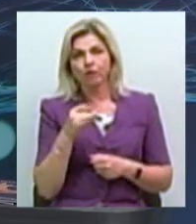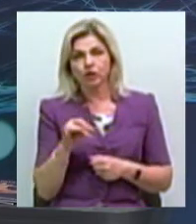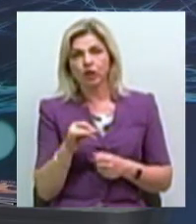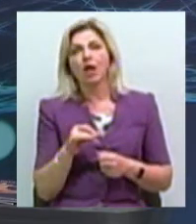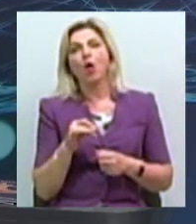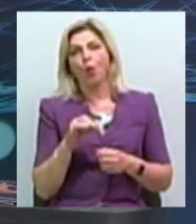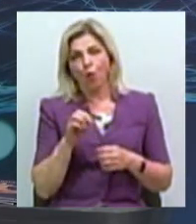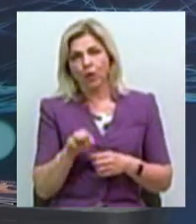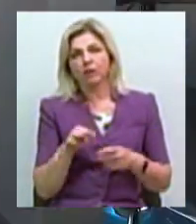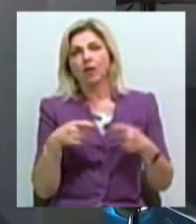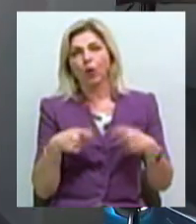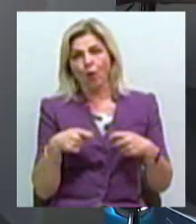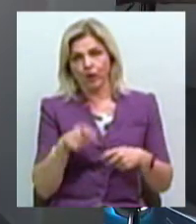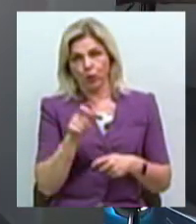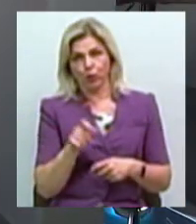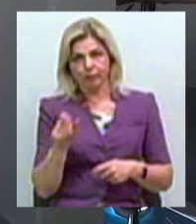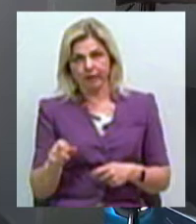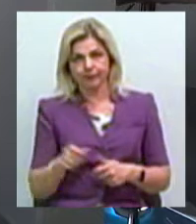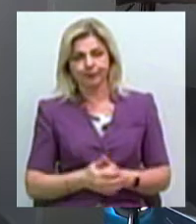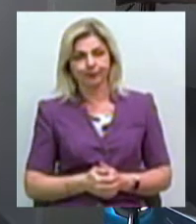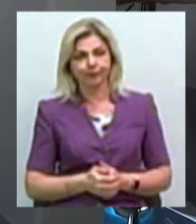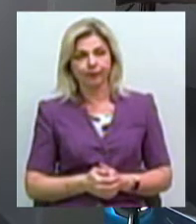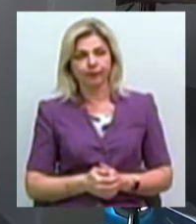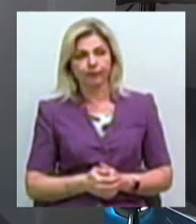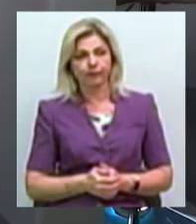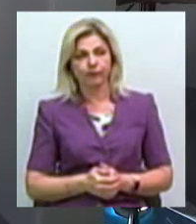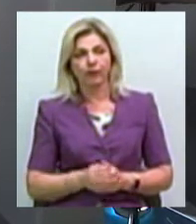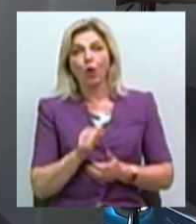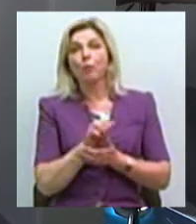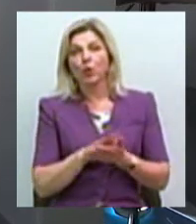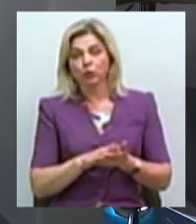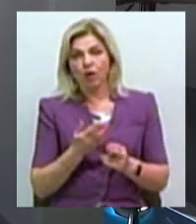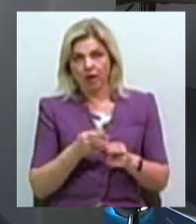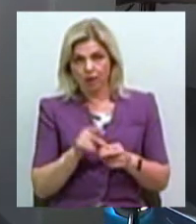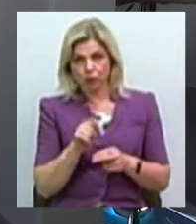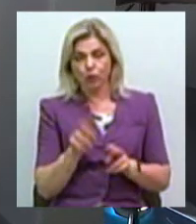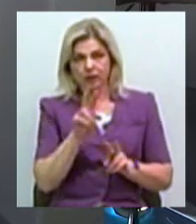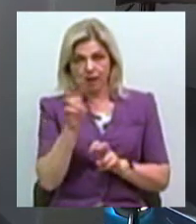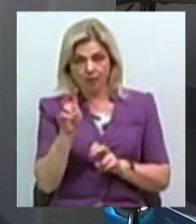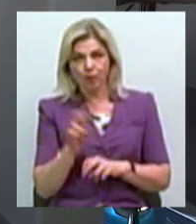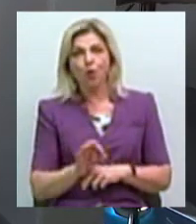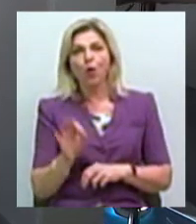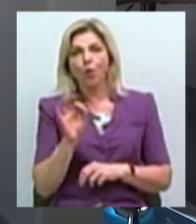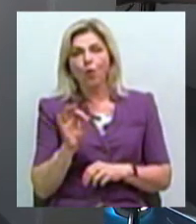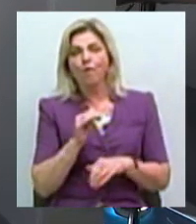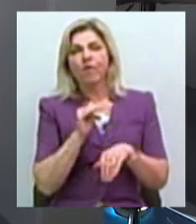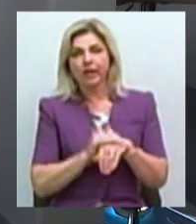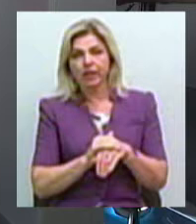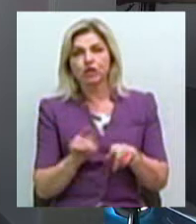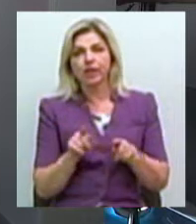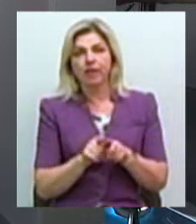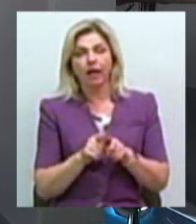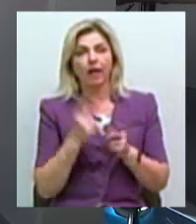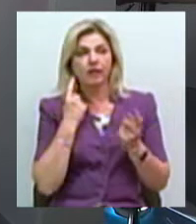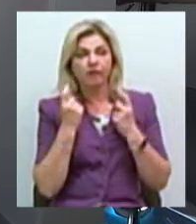змогли виявити? Я хочу сказати, що, ви знаєте, продовжуючи цю тему, да, про кількість, да, взагалі про фактичні такі дані, хочу сказати, що